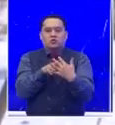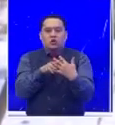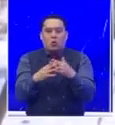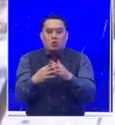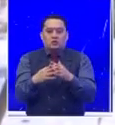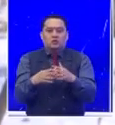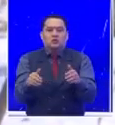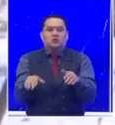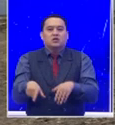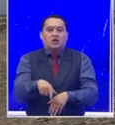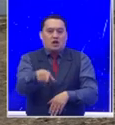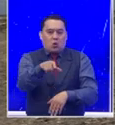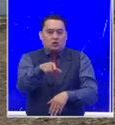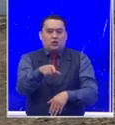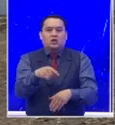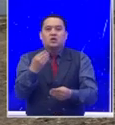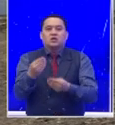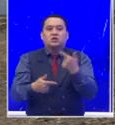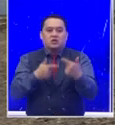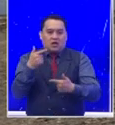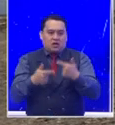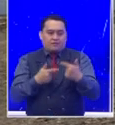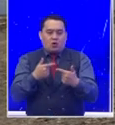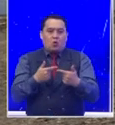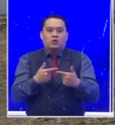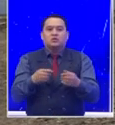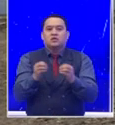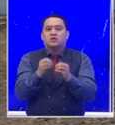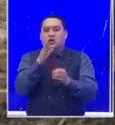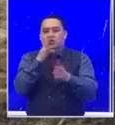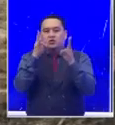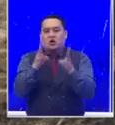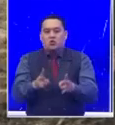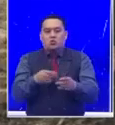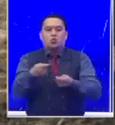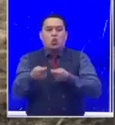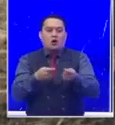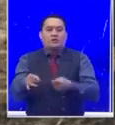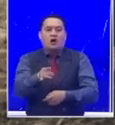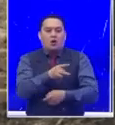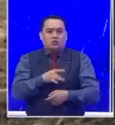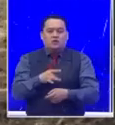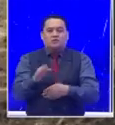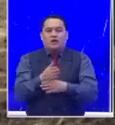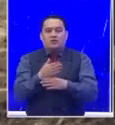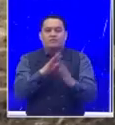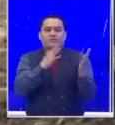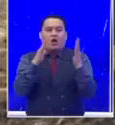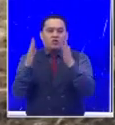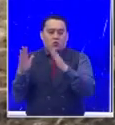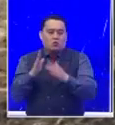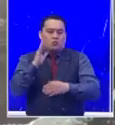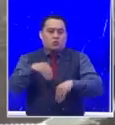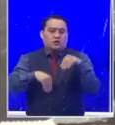возле одноименной реки. Сейчас разыгрывается тендер. Кроме того, к десятилетию трагедии власти района намерены разбить фруктовый сад. Вскоре